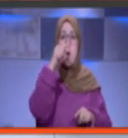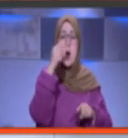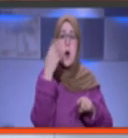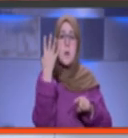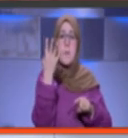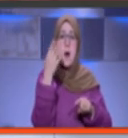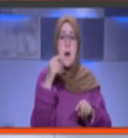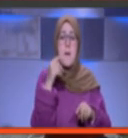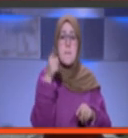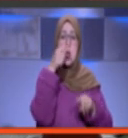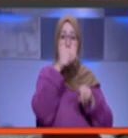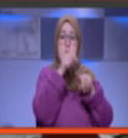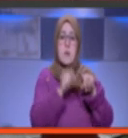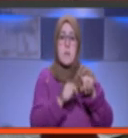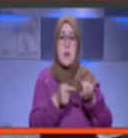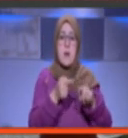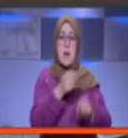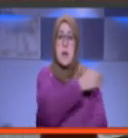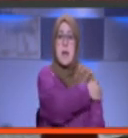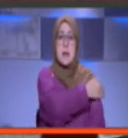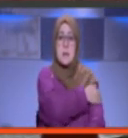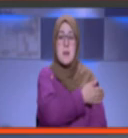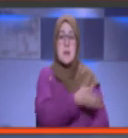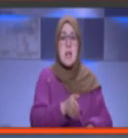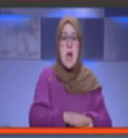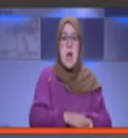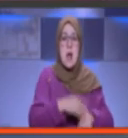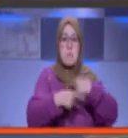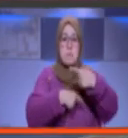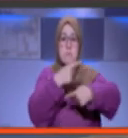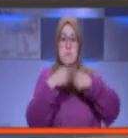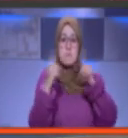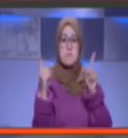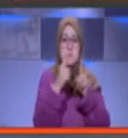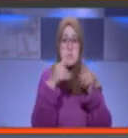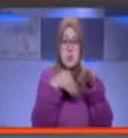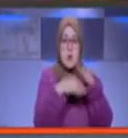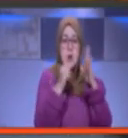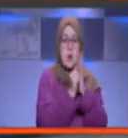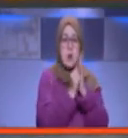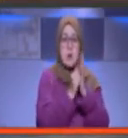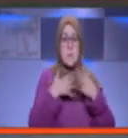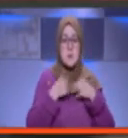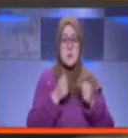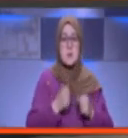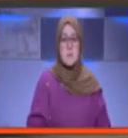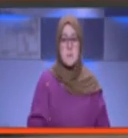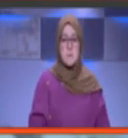5.4% اعتماداً على مدة استمرار إجراءات خفض النشاط الاقتصادي.